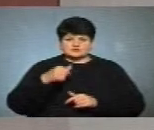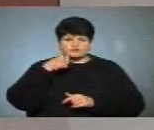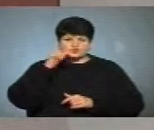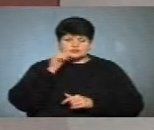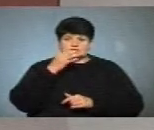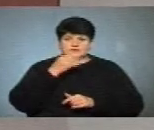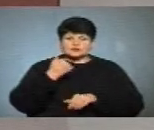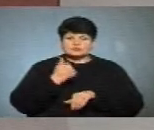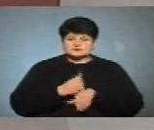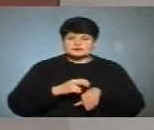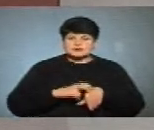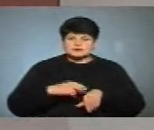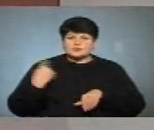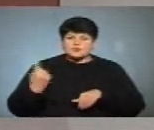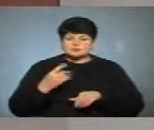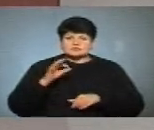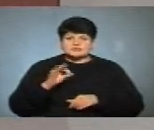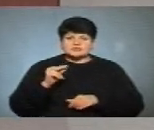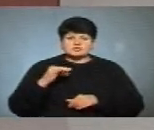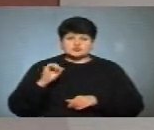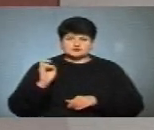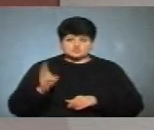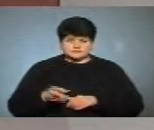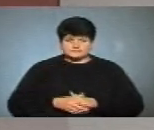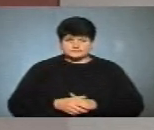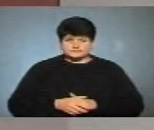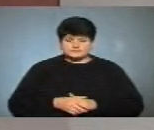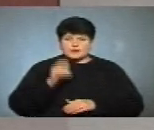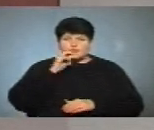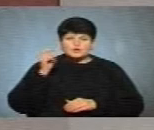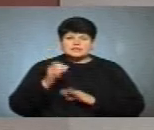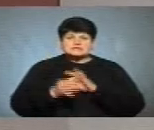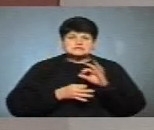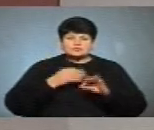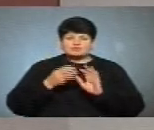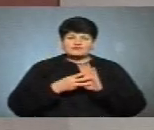повідомила головна санітарна лікарка області Оксана Чайчук. В Україні ж за добу